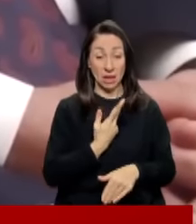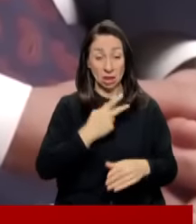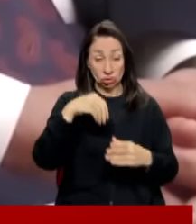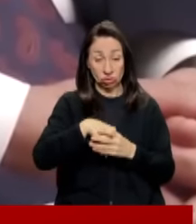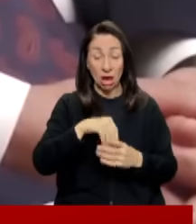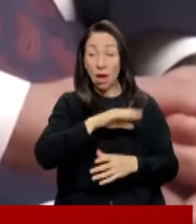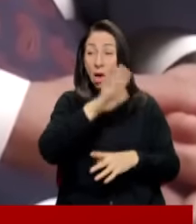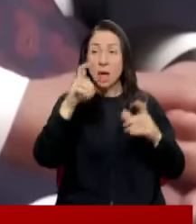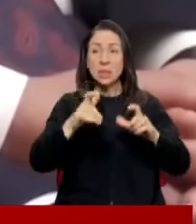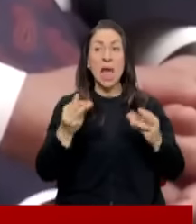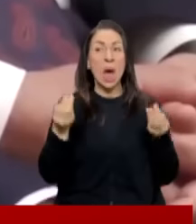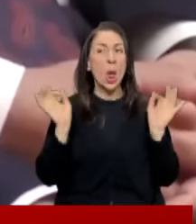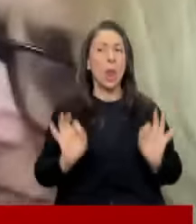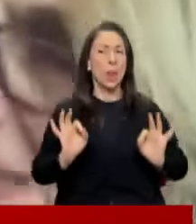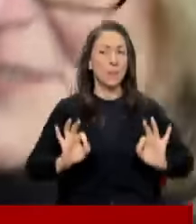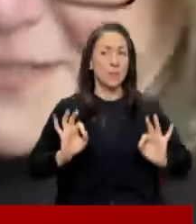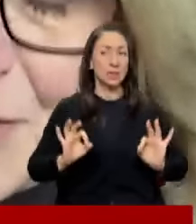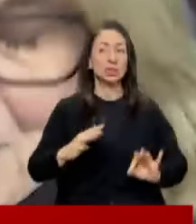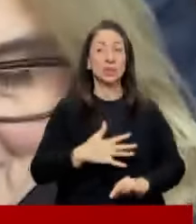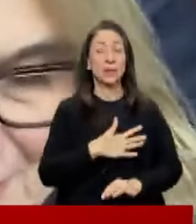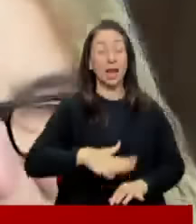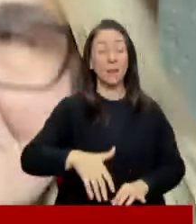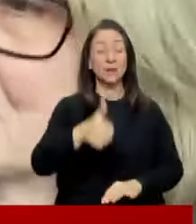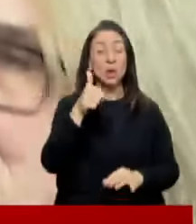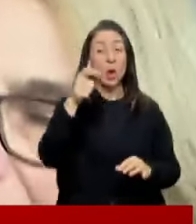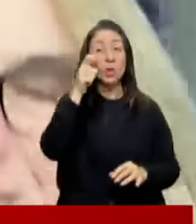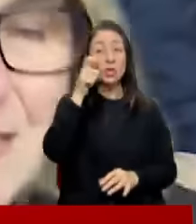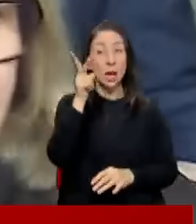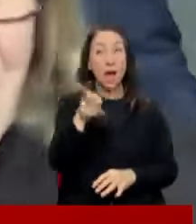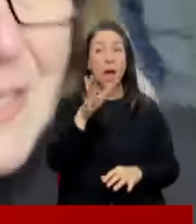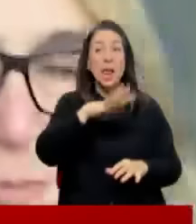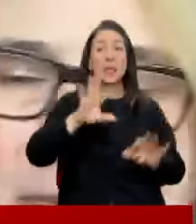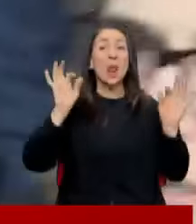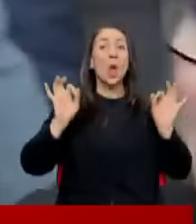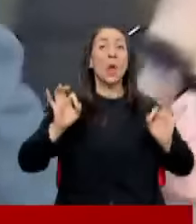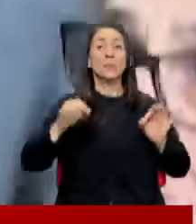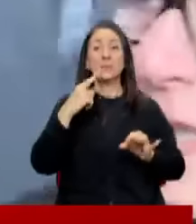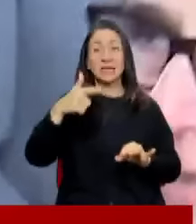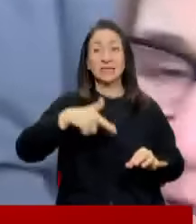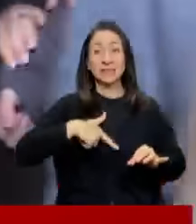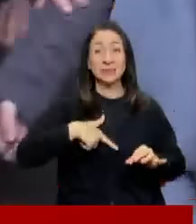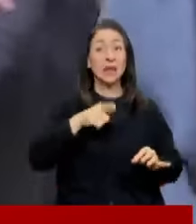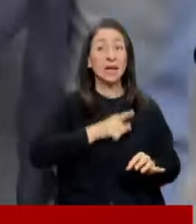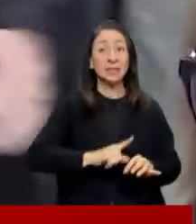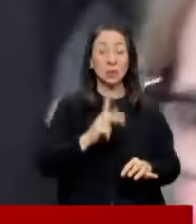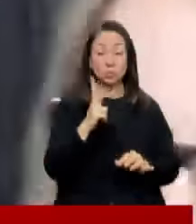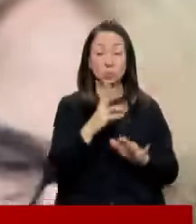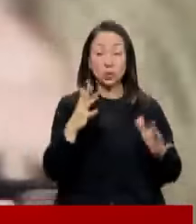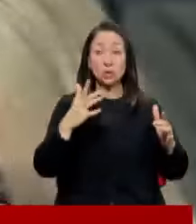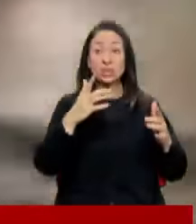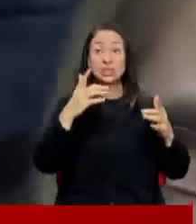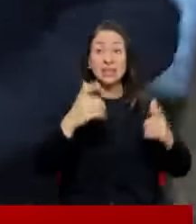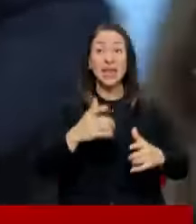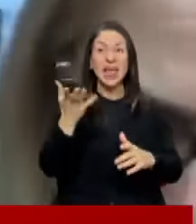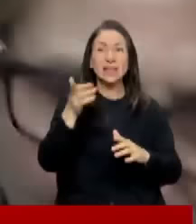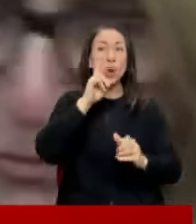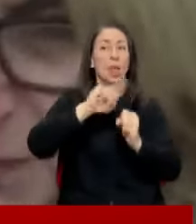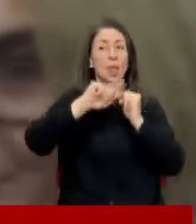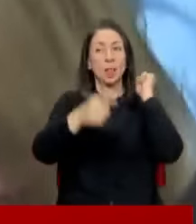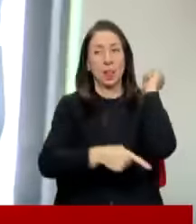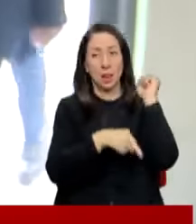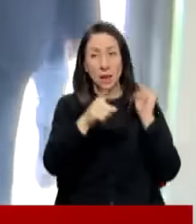her yerdekinden çok daha önemlidir. CHP Genel Başkanı Özgür Özel'in her yerden önemli dediği İzmir'in adayı 3 büyük şehir arasında en sona